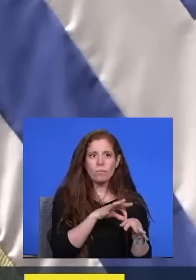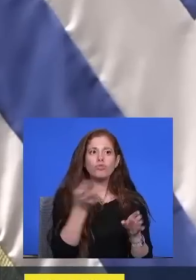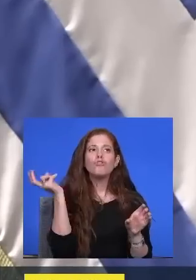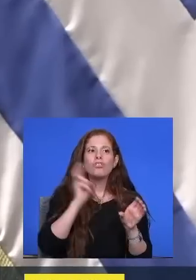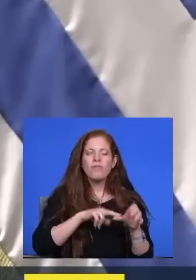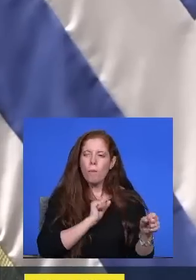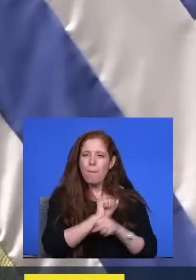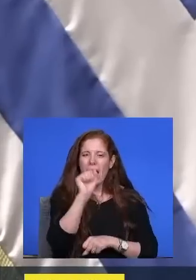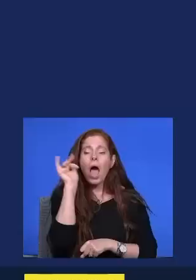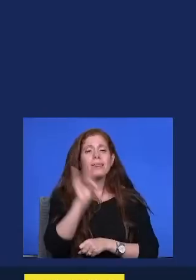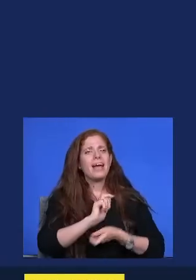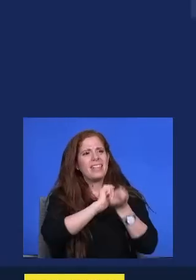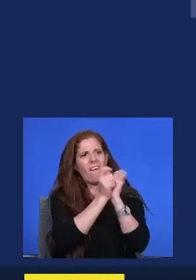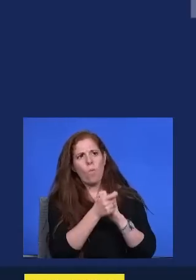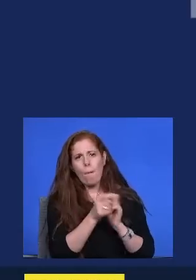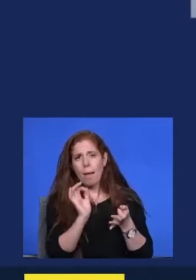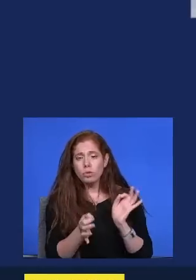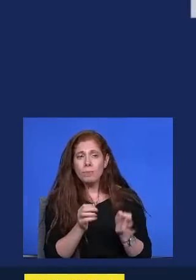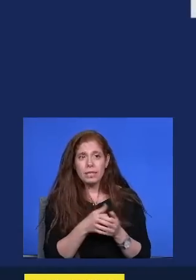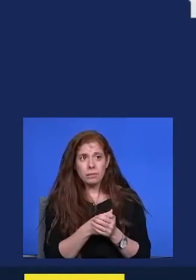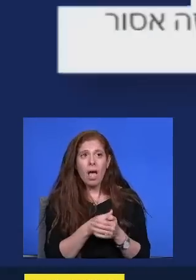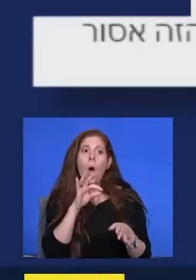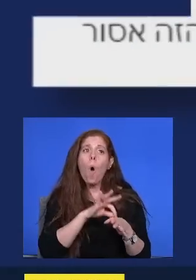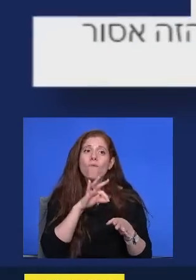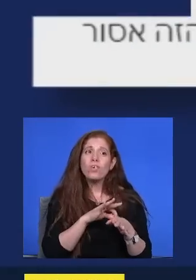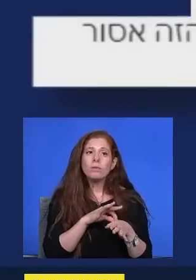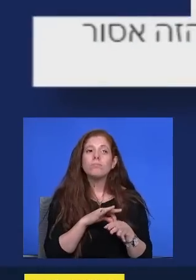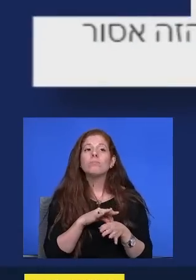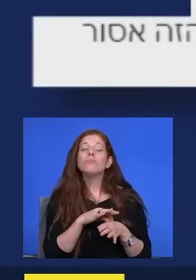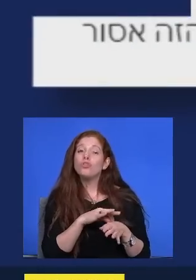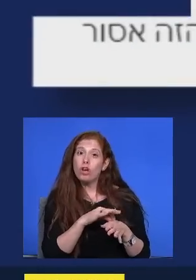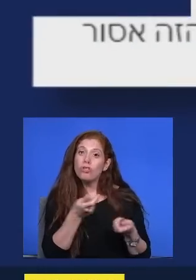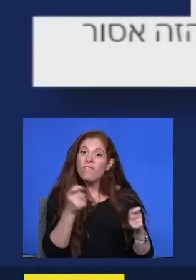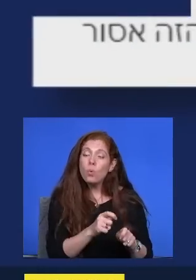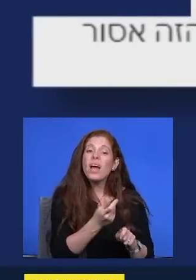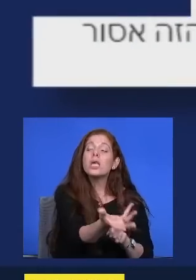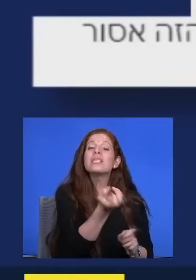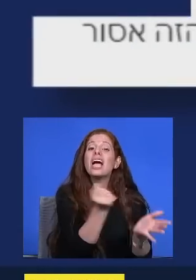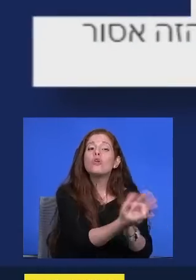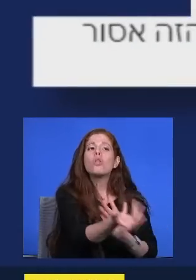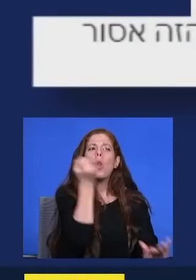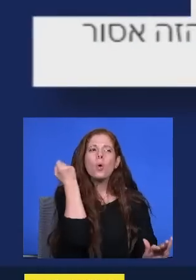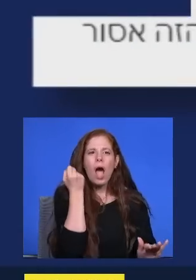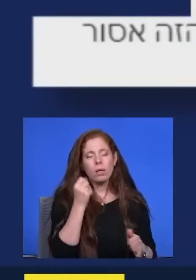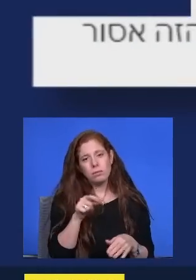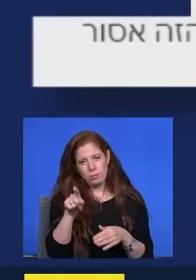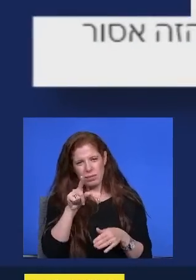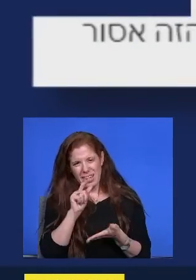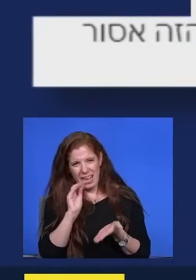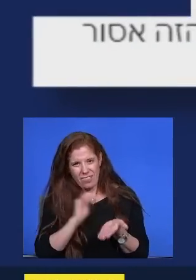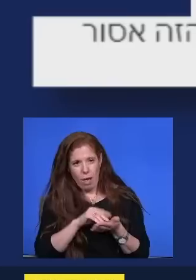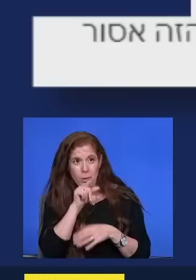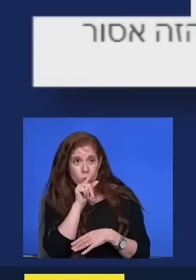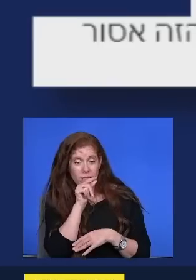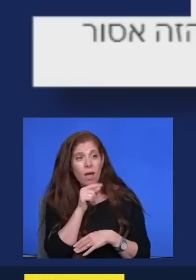נגד הרפורמה המשפטית. מהרופאים ששבתו הייתי שוללת את הרישיון, כתבה דיסטל אטבריאן בציוץ בטוויטר והוסיפה,